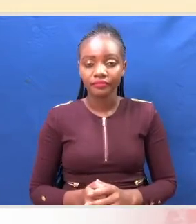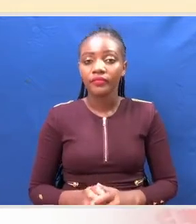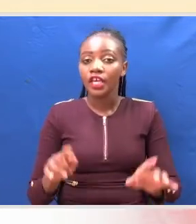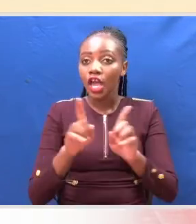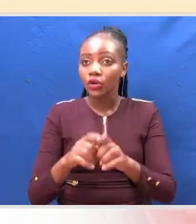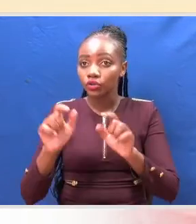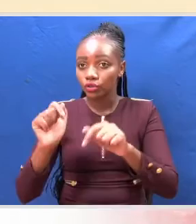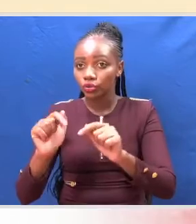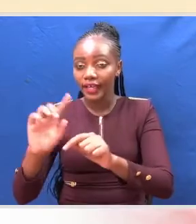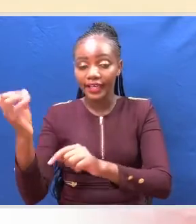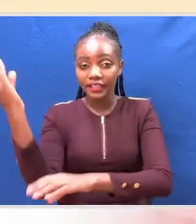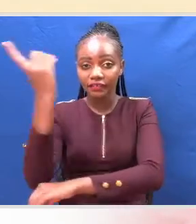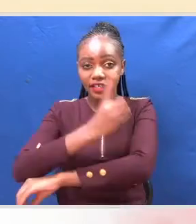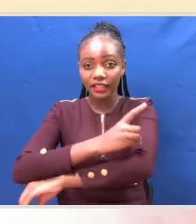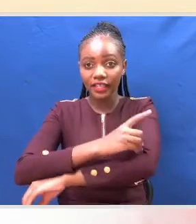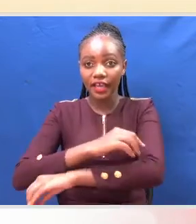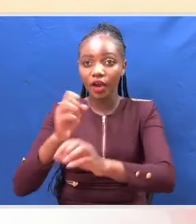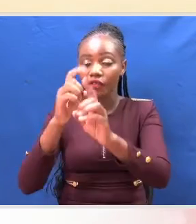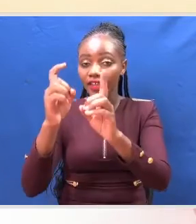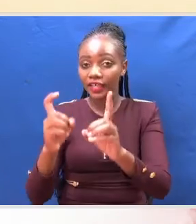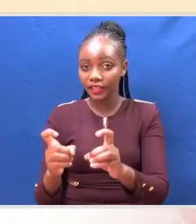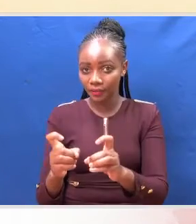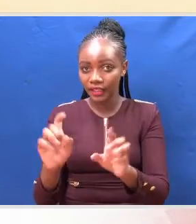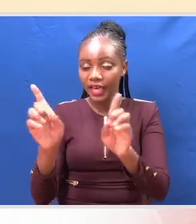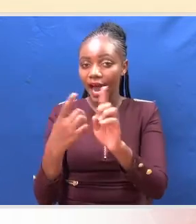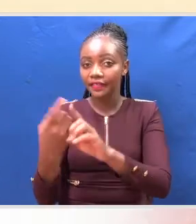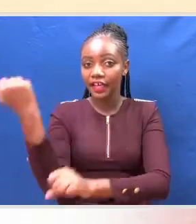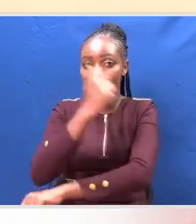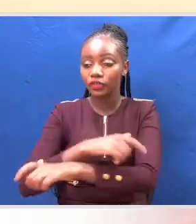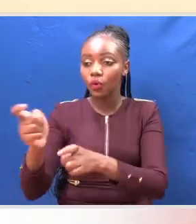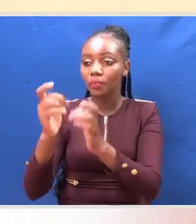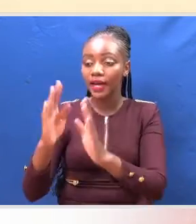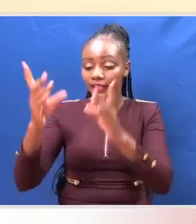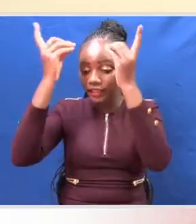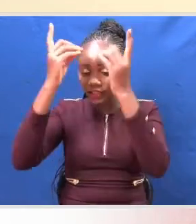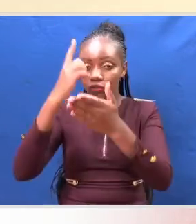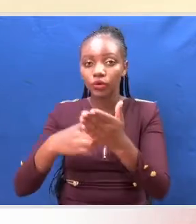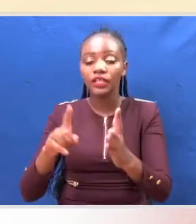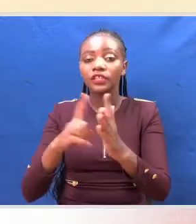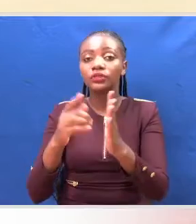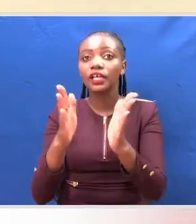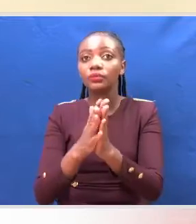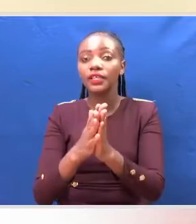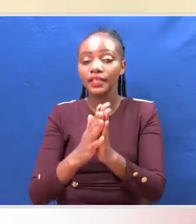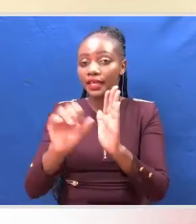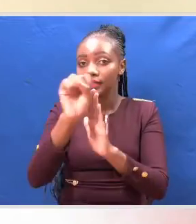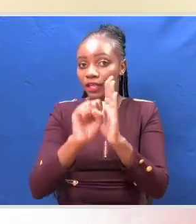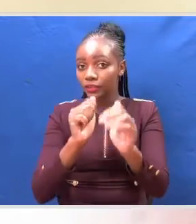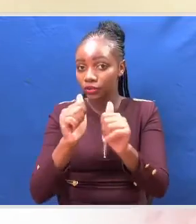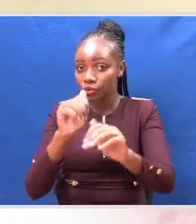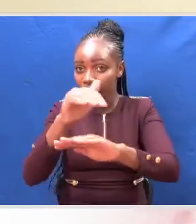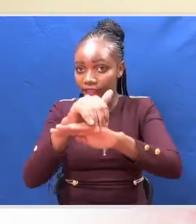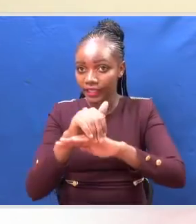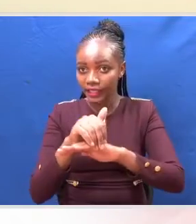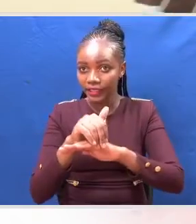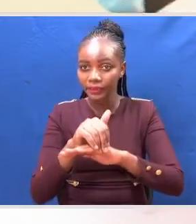Leo ikiwa siku ya kwanza ya kufanya mtihani, wasimamizi wa shule wameamua kuanza na somo la kusoma kwa lugha ya Kiingereza, kusoma